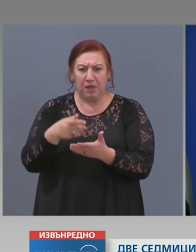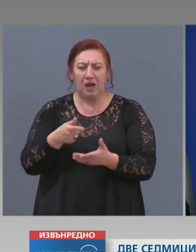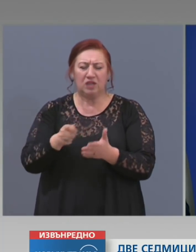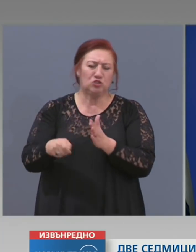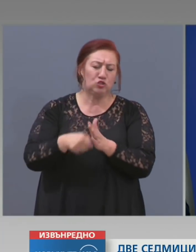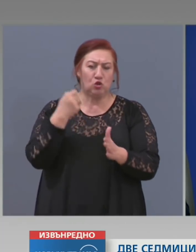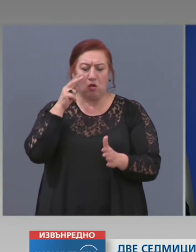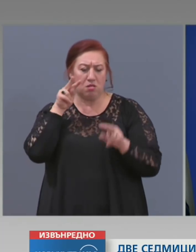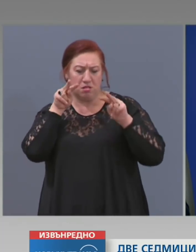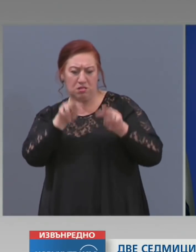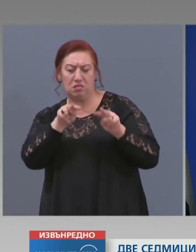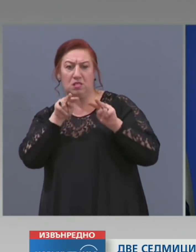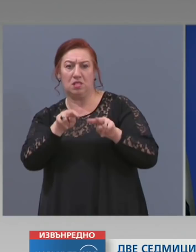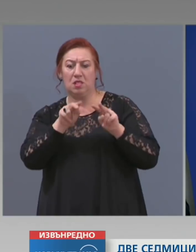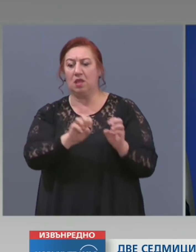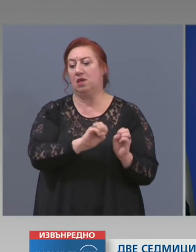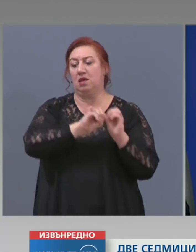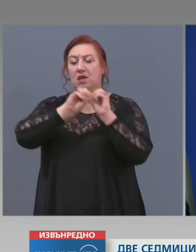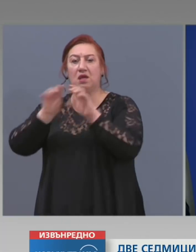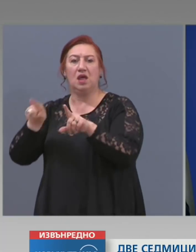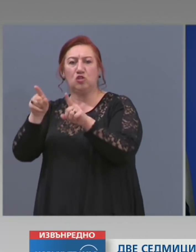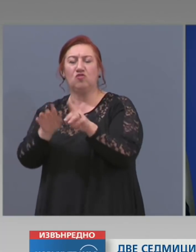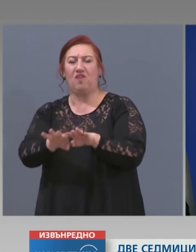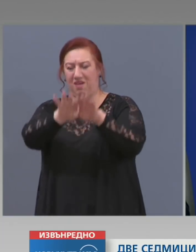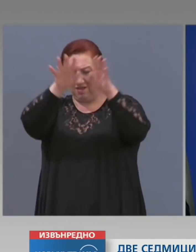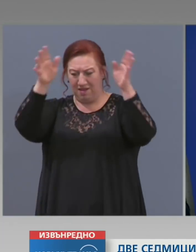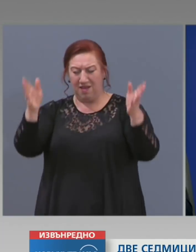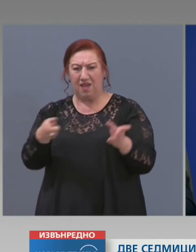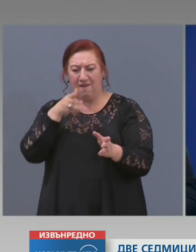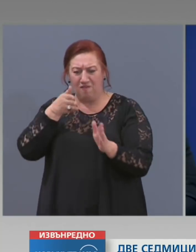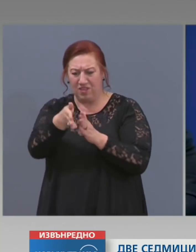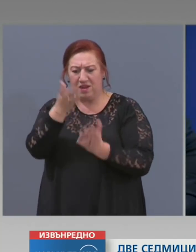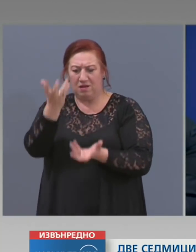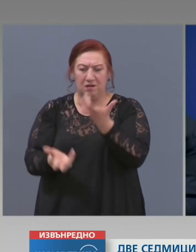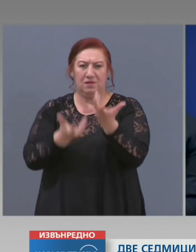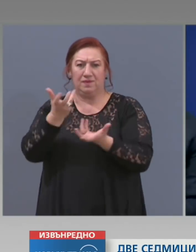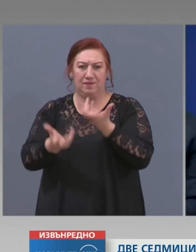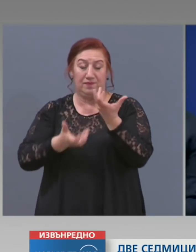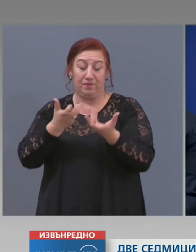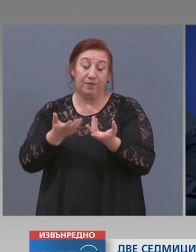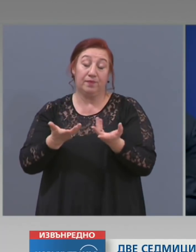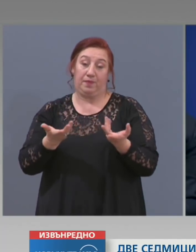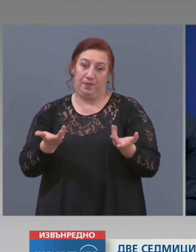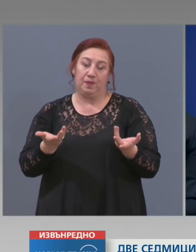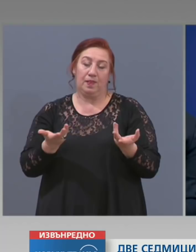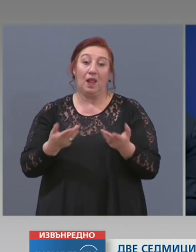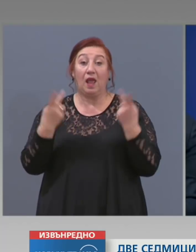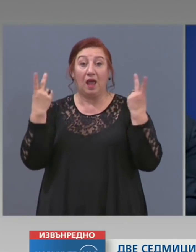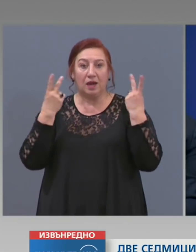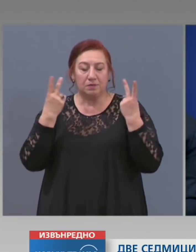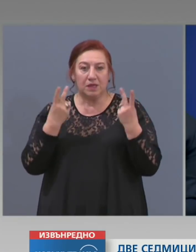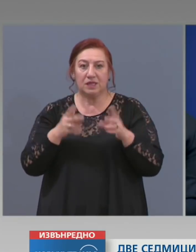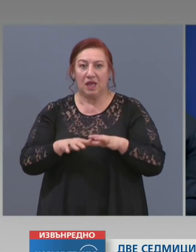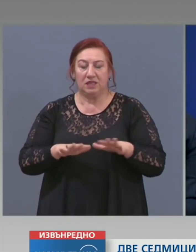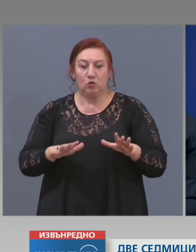се изгарят в тези два инсинератора. Разбира се, ситуацията е на